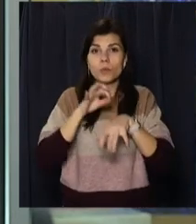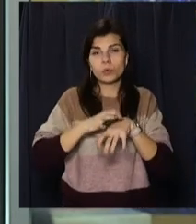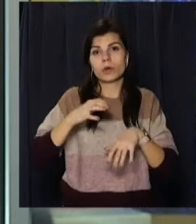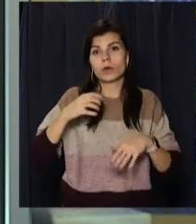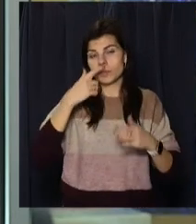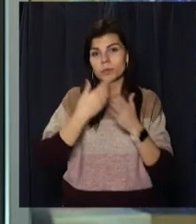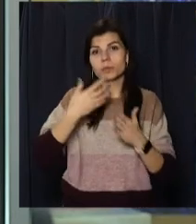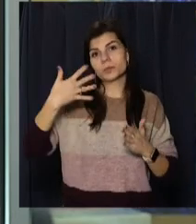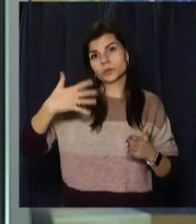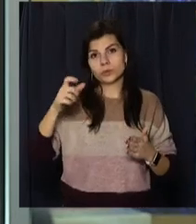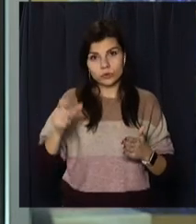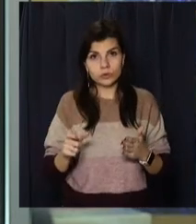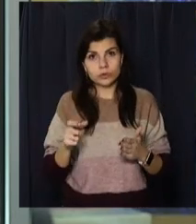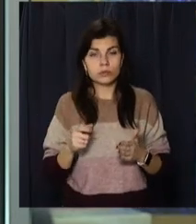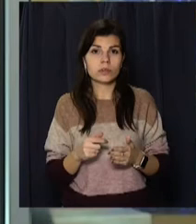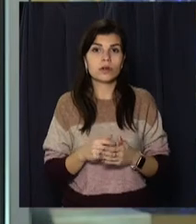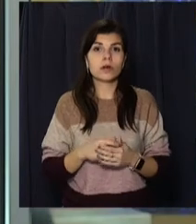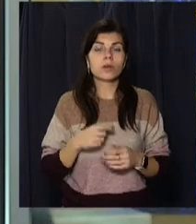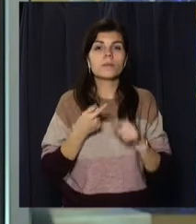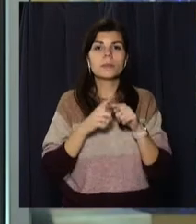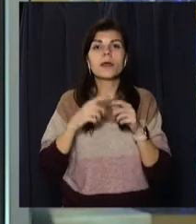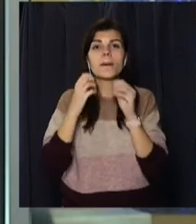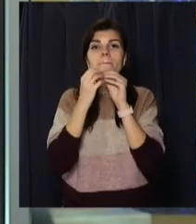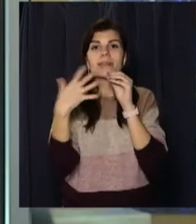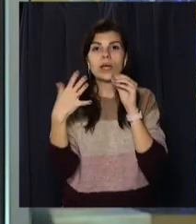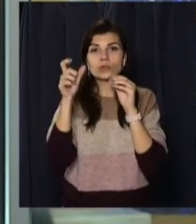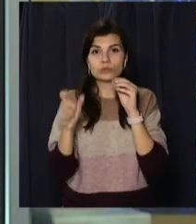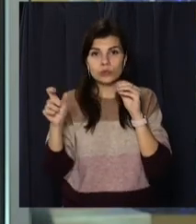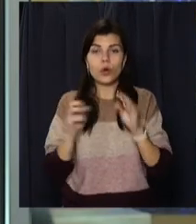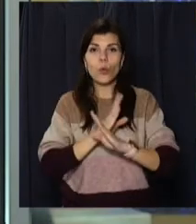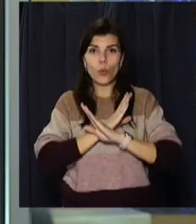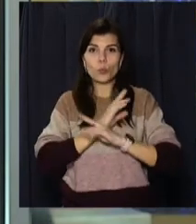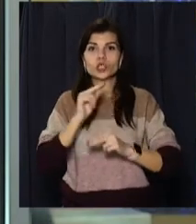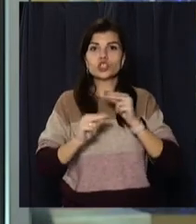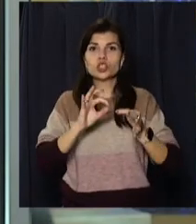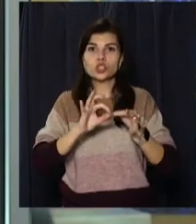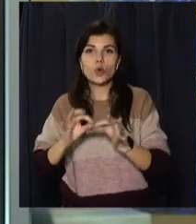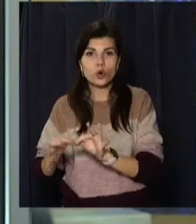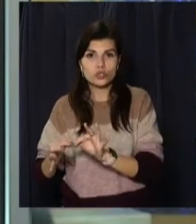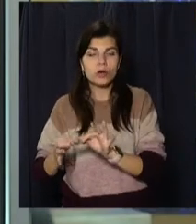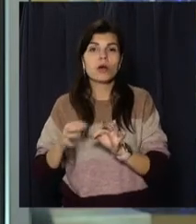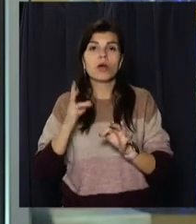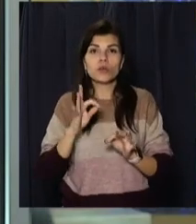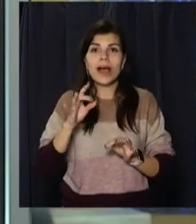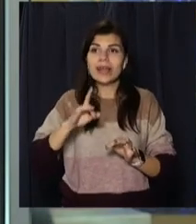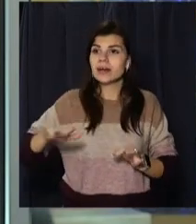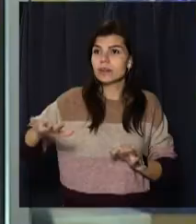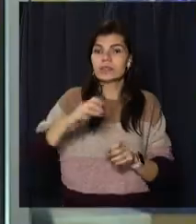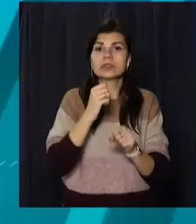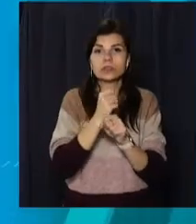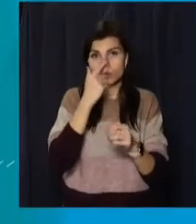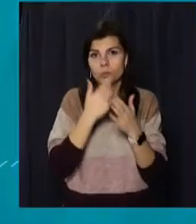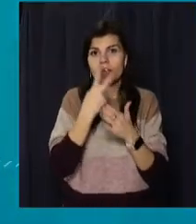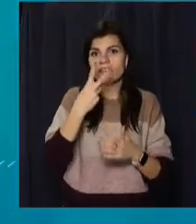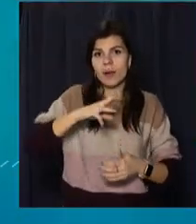в обласному департаменті охорони здоров'я. 15 пацієнтів померли через ускладнення. Водночас у регіоні зробили понад